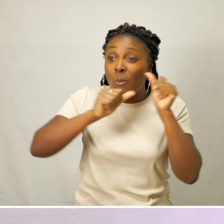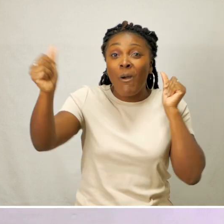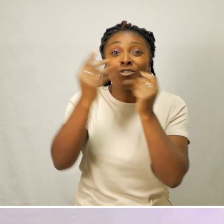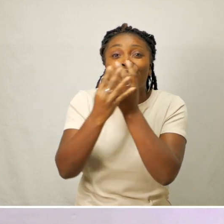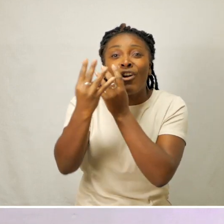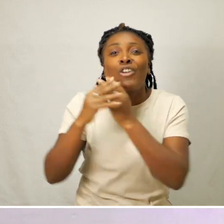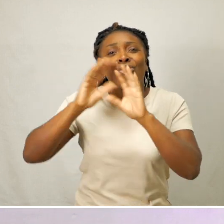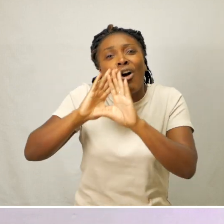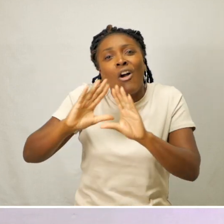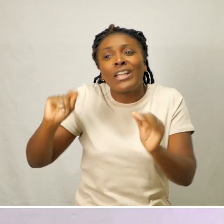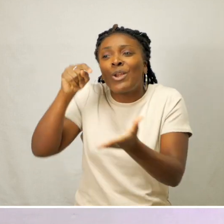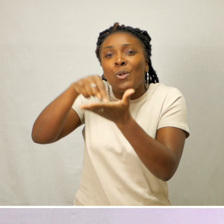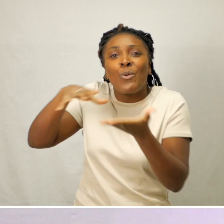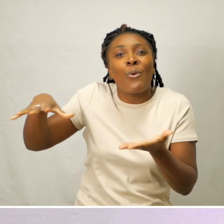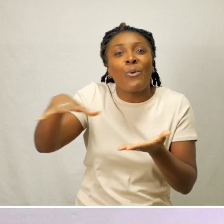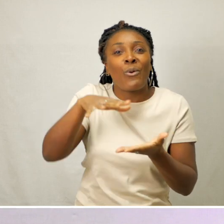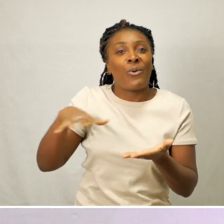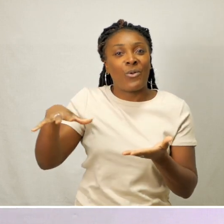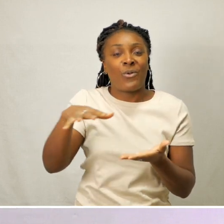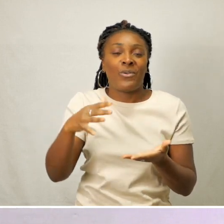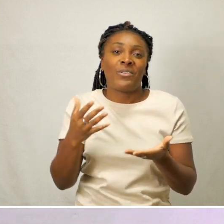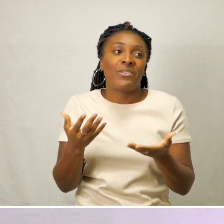endroit tranquille, dans